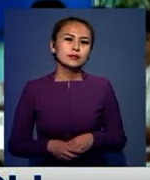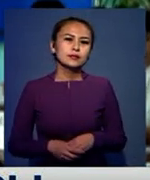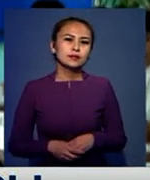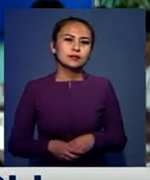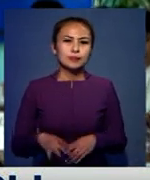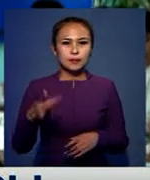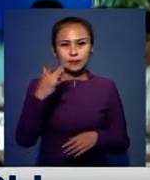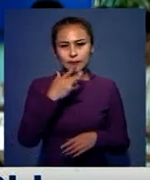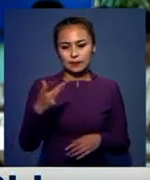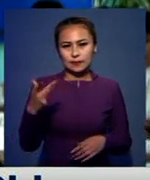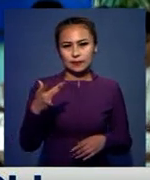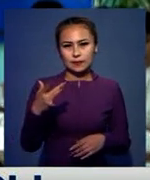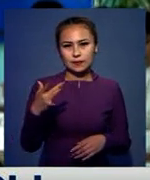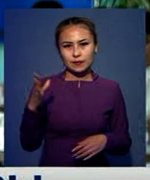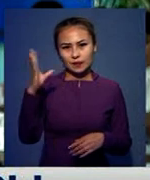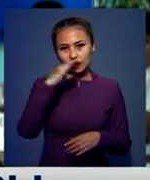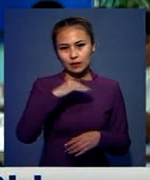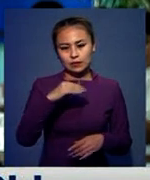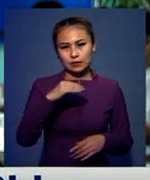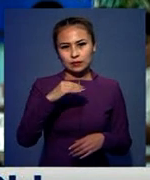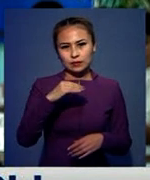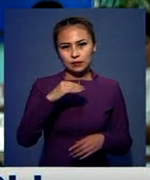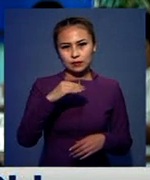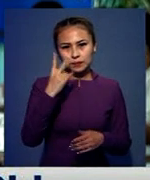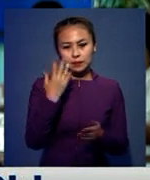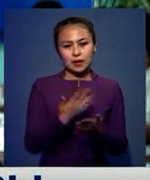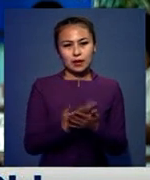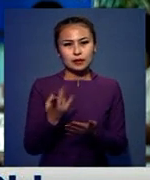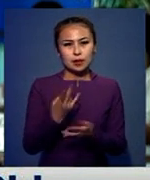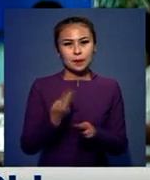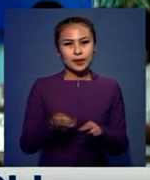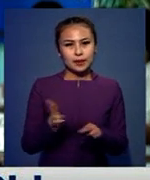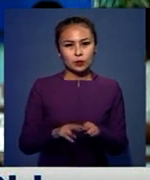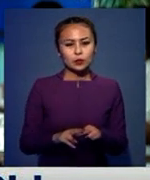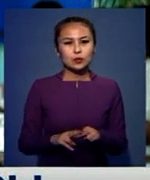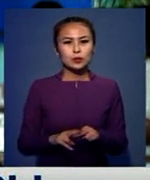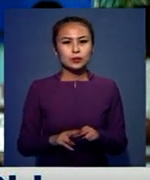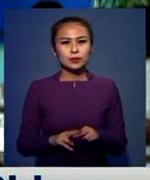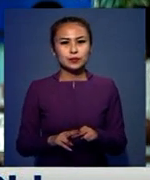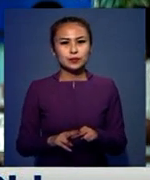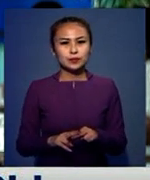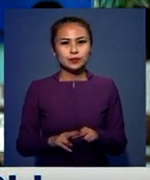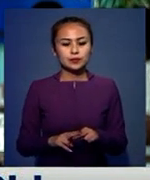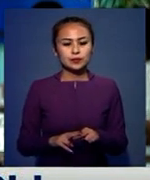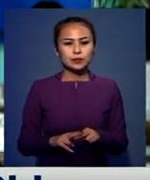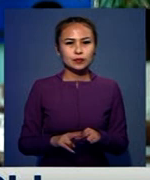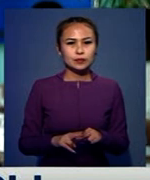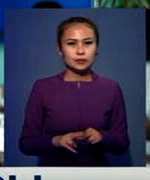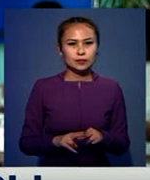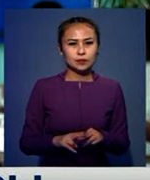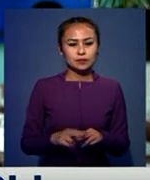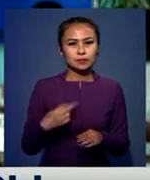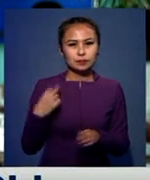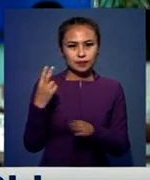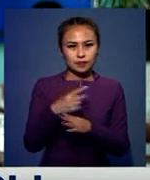саяси ахуалға адам көз қарасы білдіру керек қойын. Сосын өзім осы сол мақсатпен осында